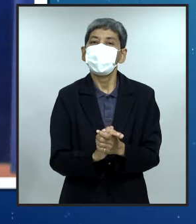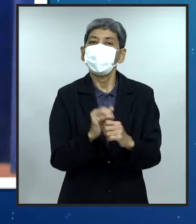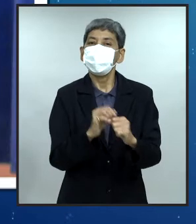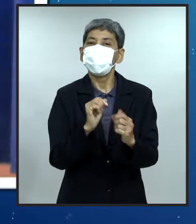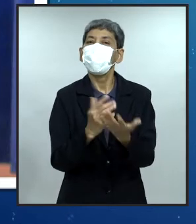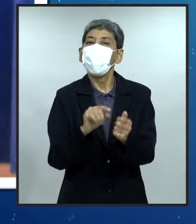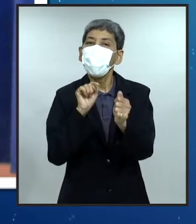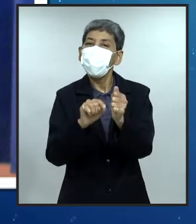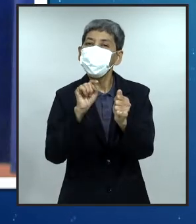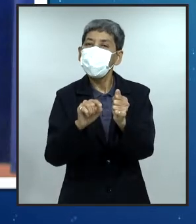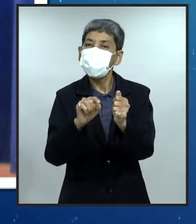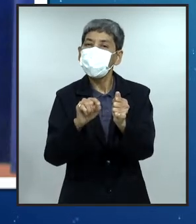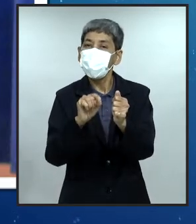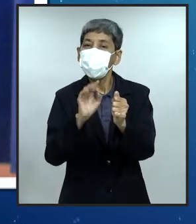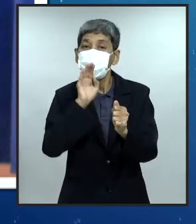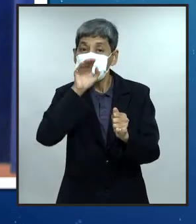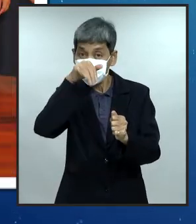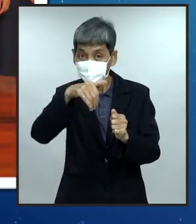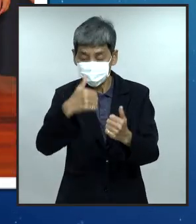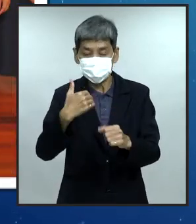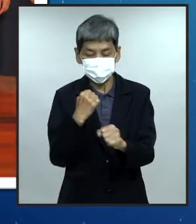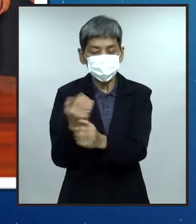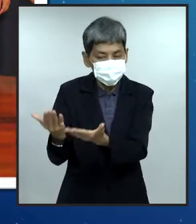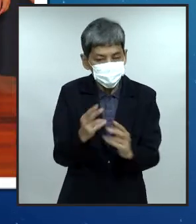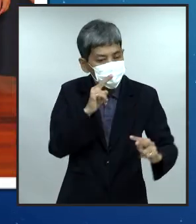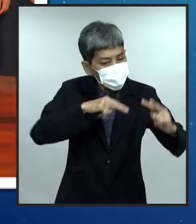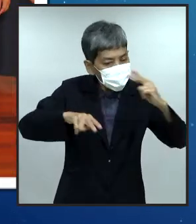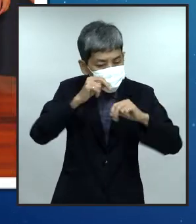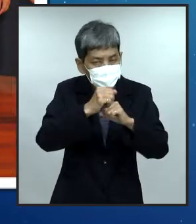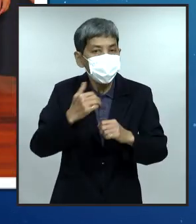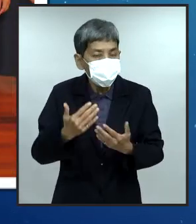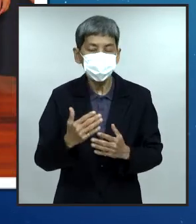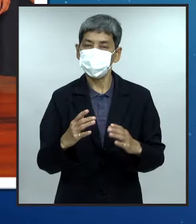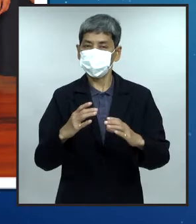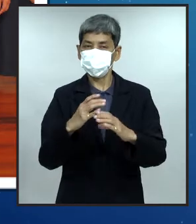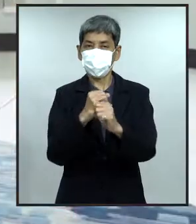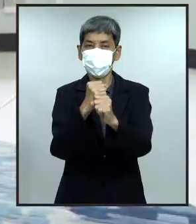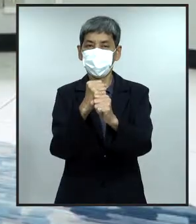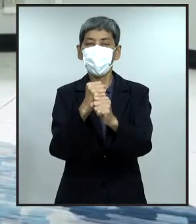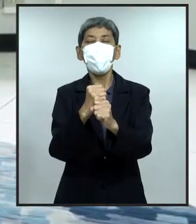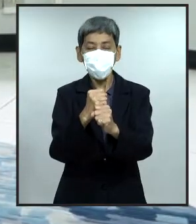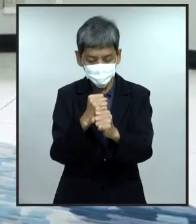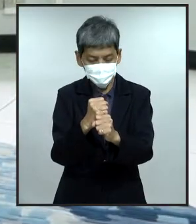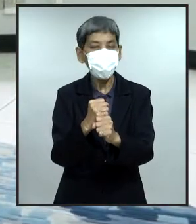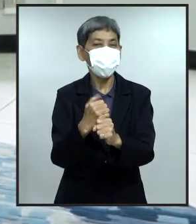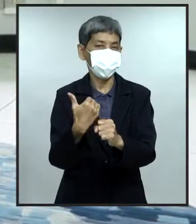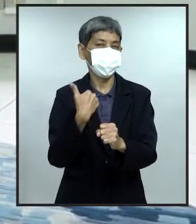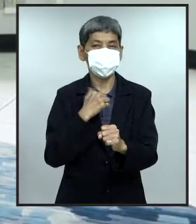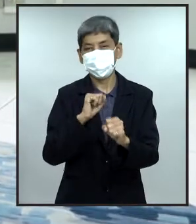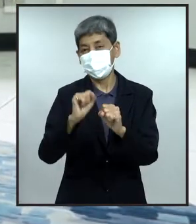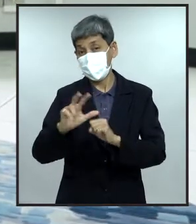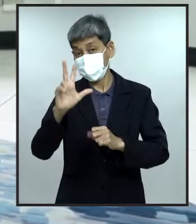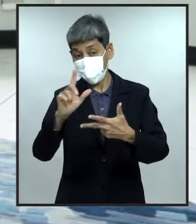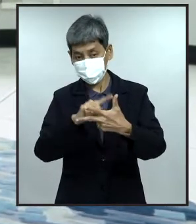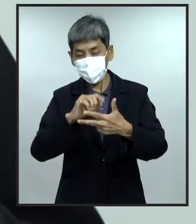ทวีเนี่ยเข้ามาดูด้วย ครับ แล้วก็สรุปแล้วก็เป็น3หน่วยงานก็จะ